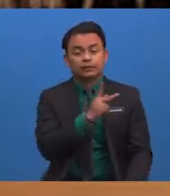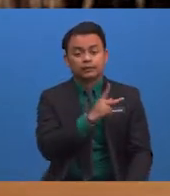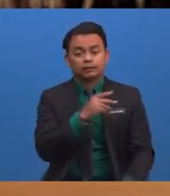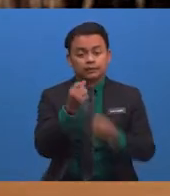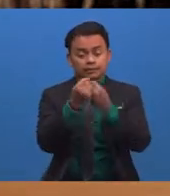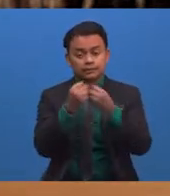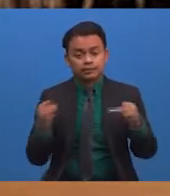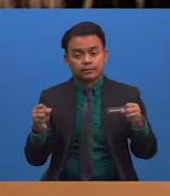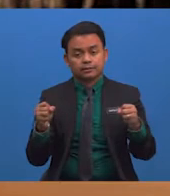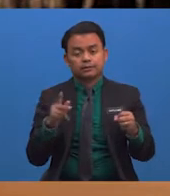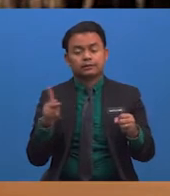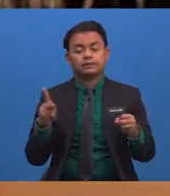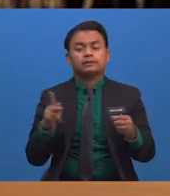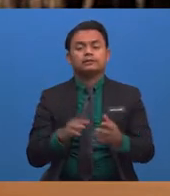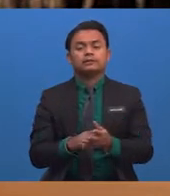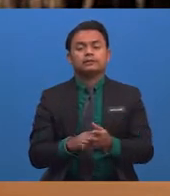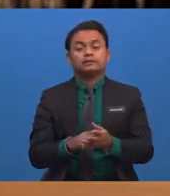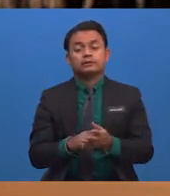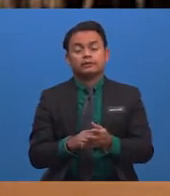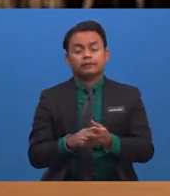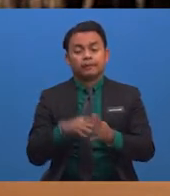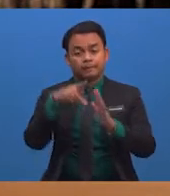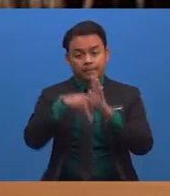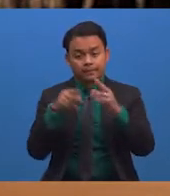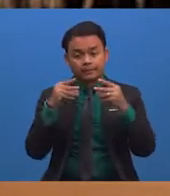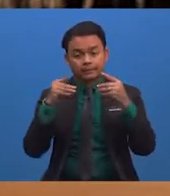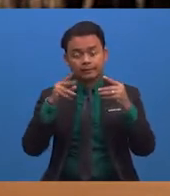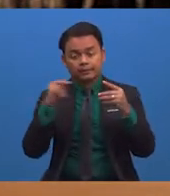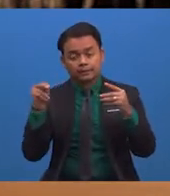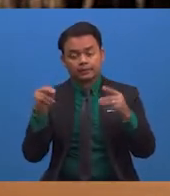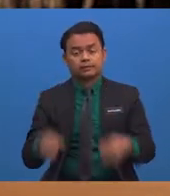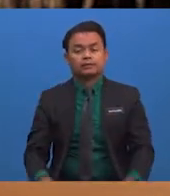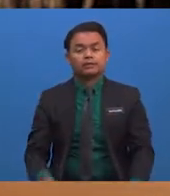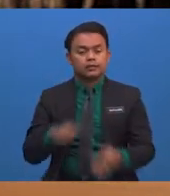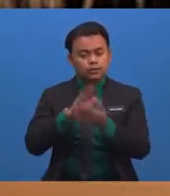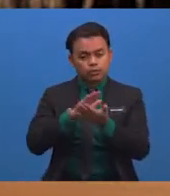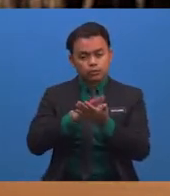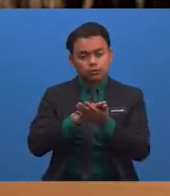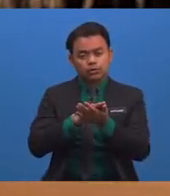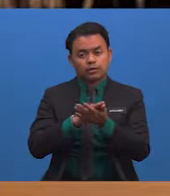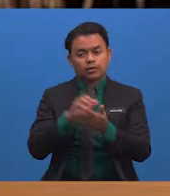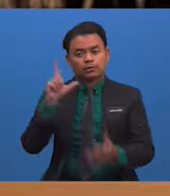kemudahan pendidikan termasuklah sekolah, perpustakaan dan masjid.